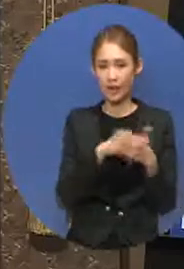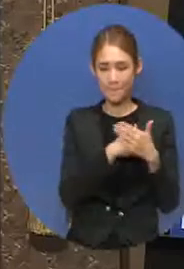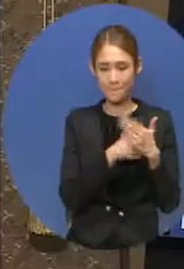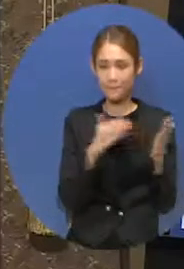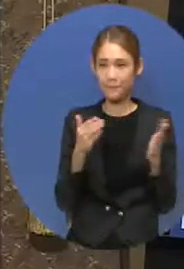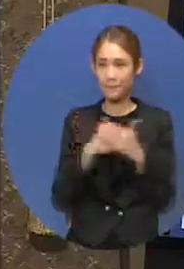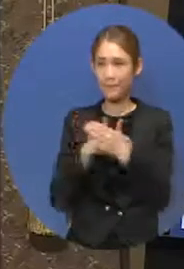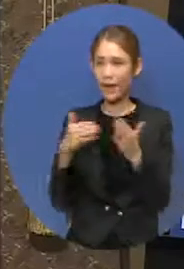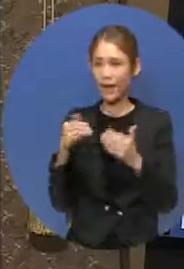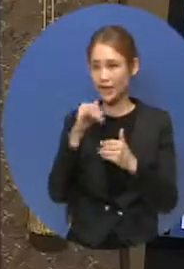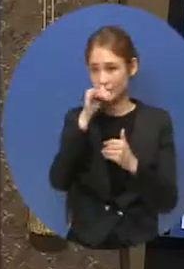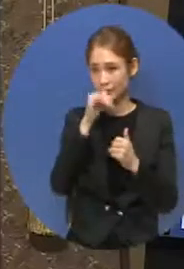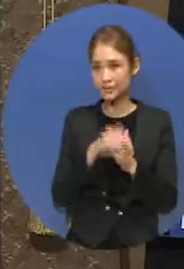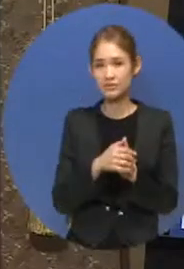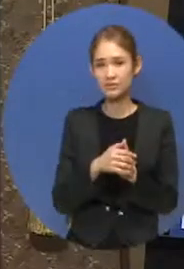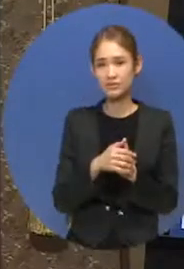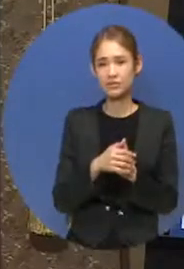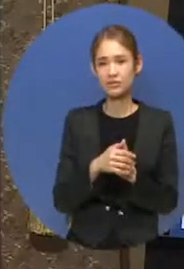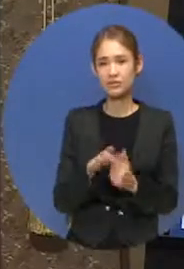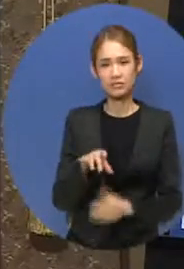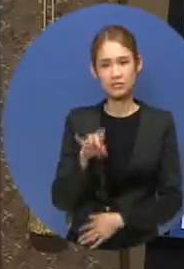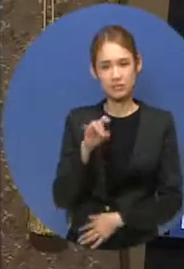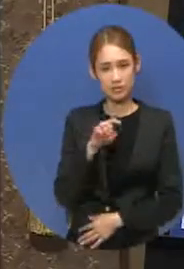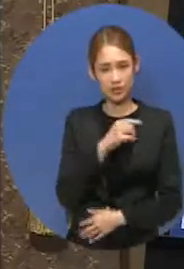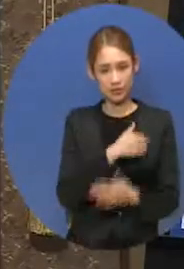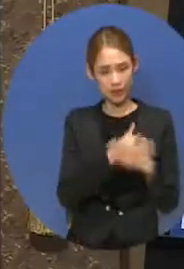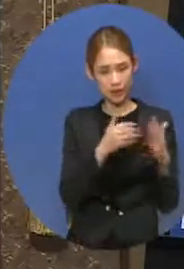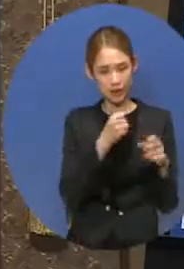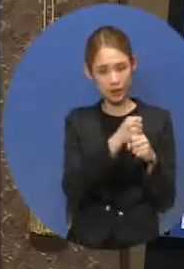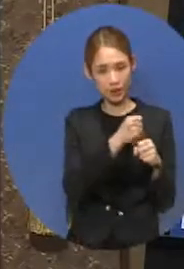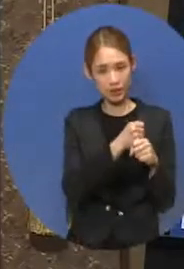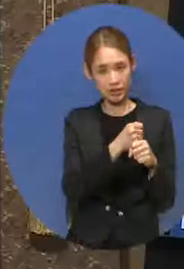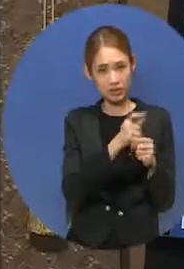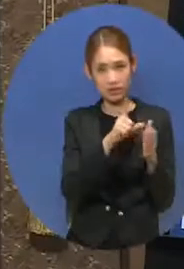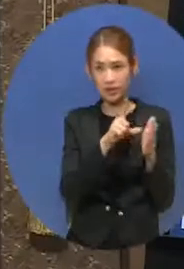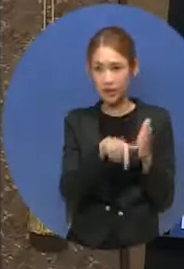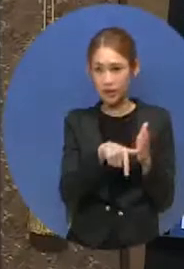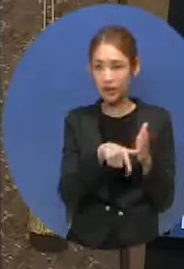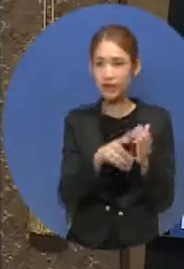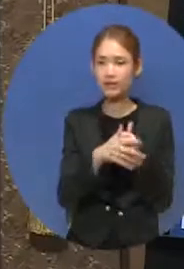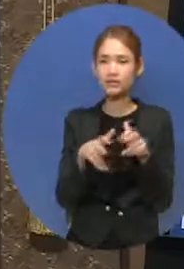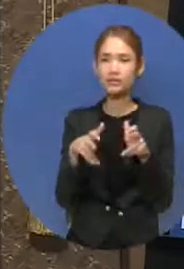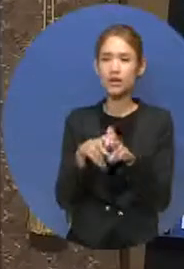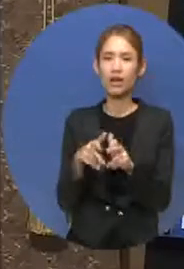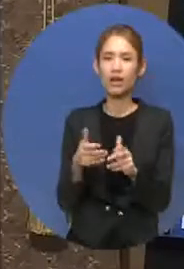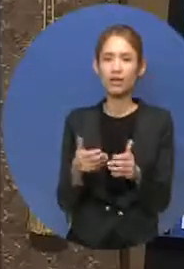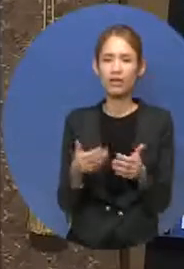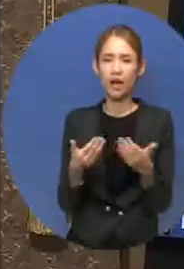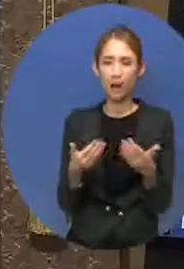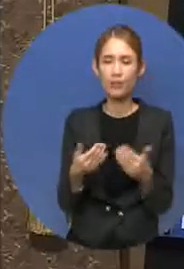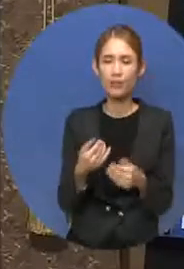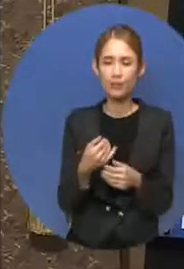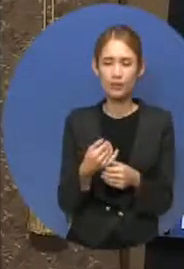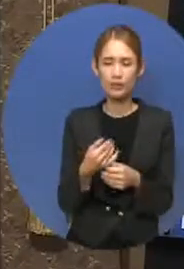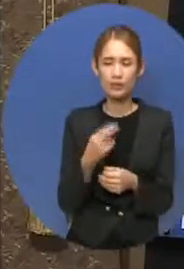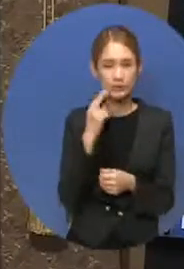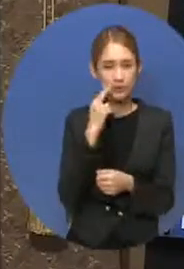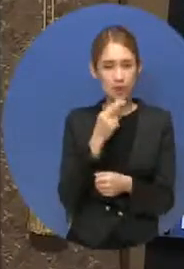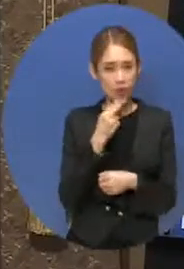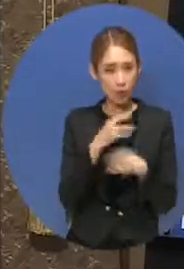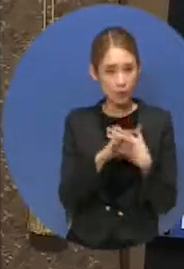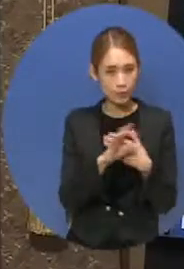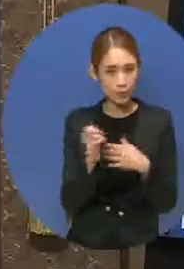개설했습니다. 처음에는 저희가 이 반 구성을 장애가 가벼우신 분들은 가벼우신 대로 또